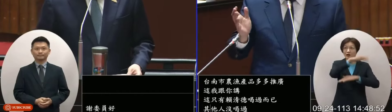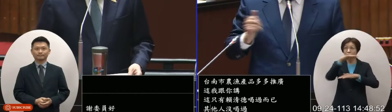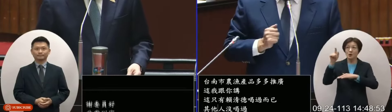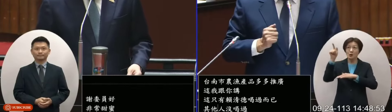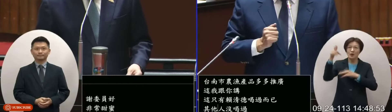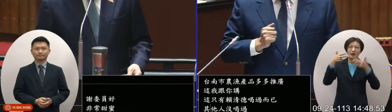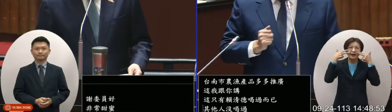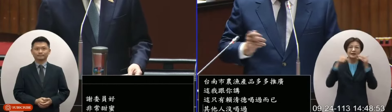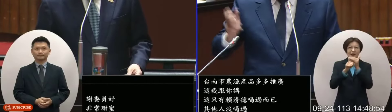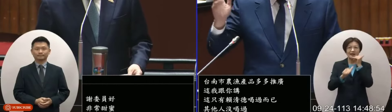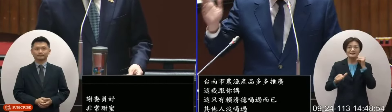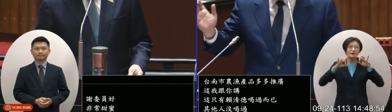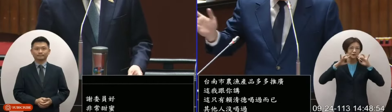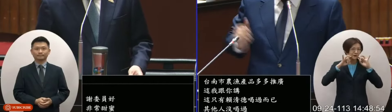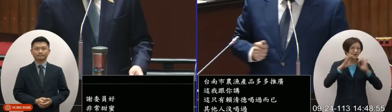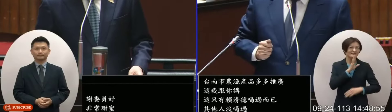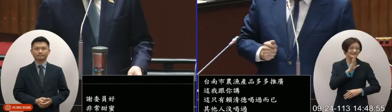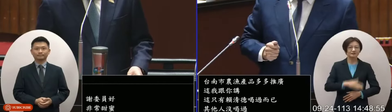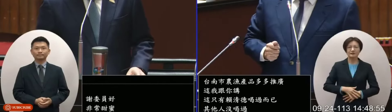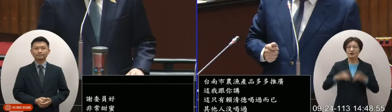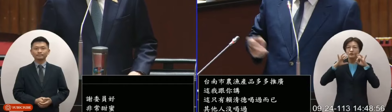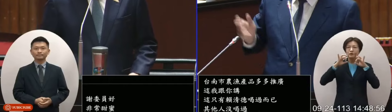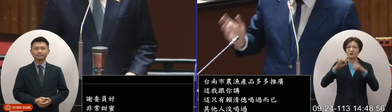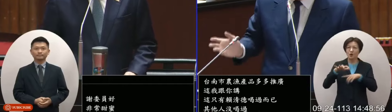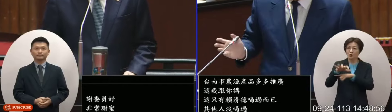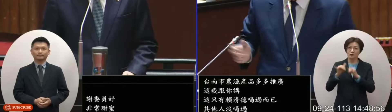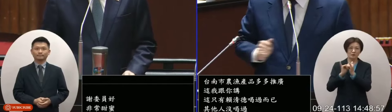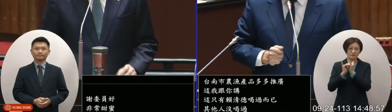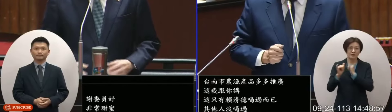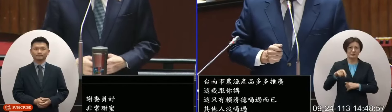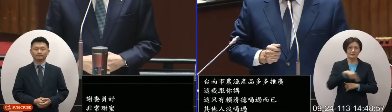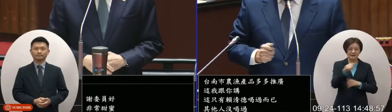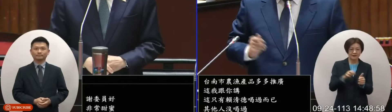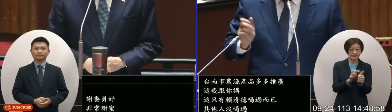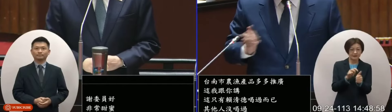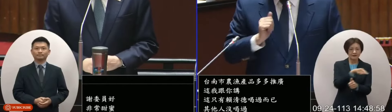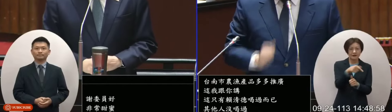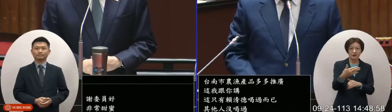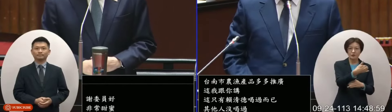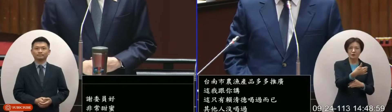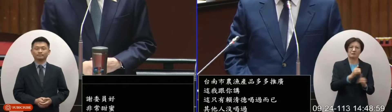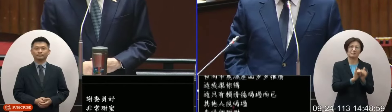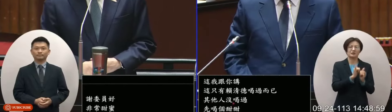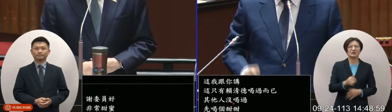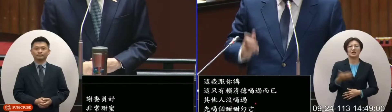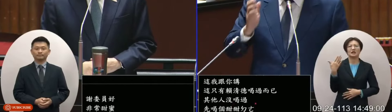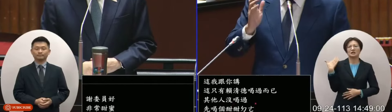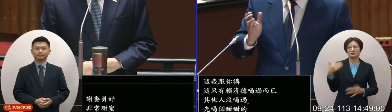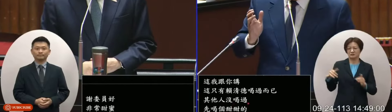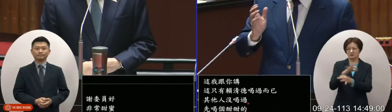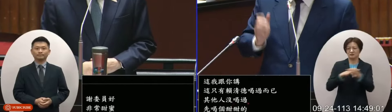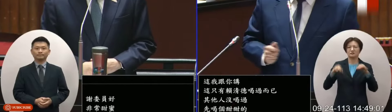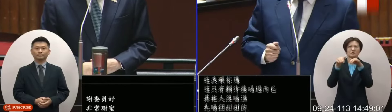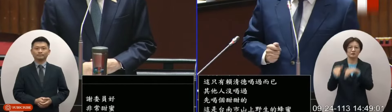野生的蜂蜜，真侪蜂农、甲农民、渔民，景气无好，希